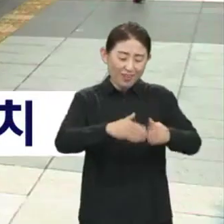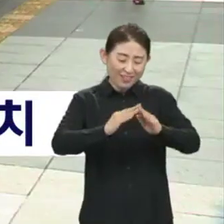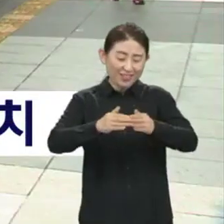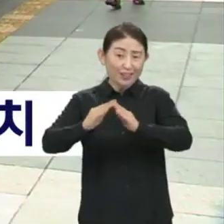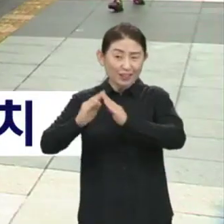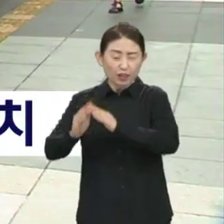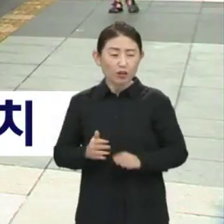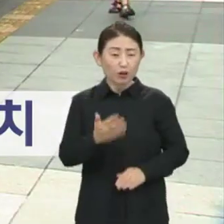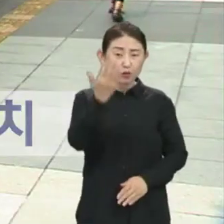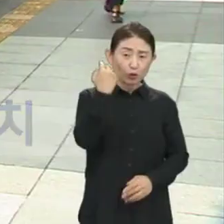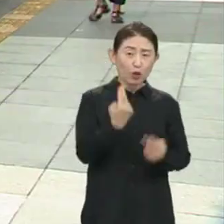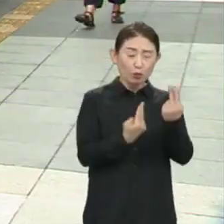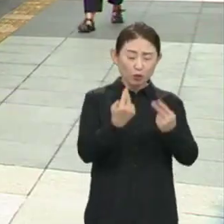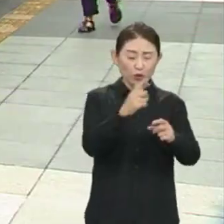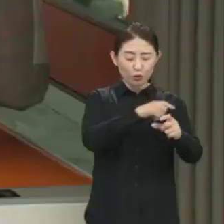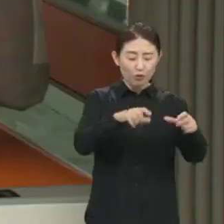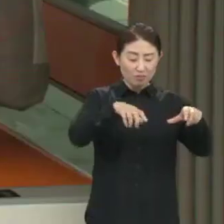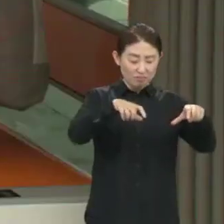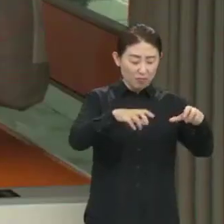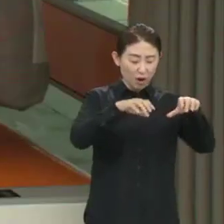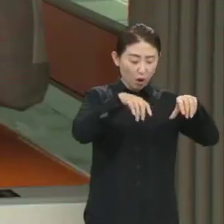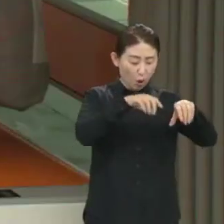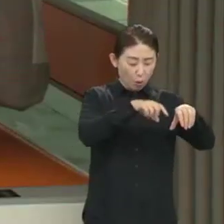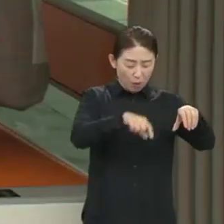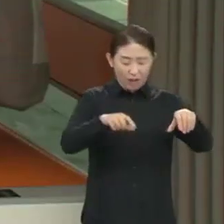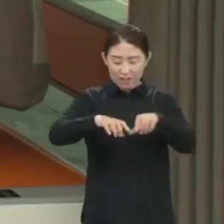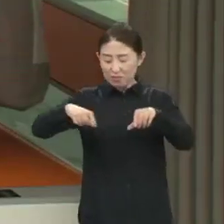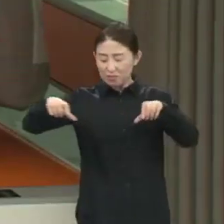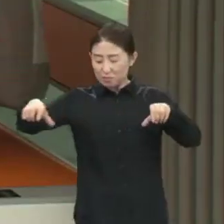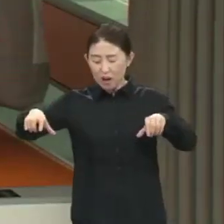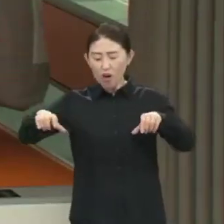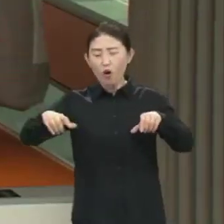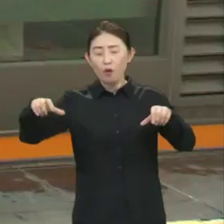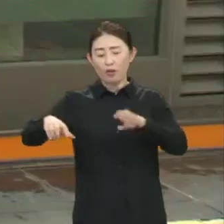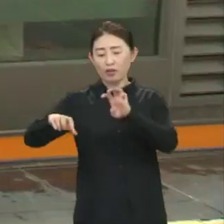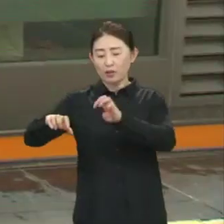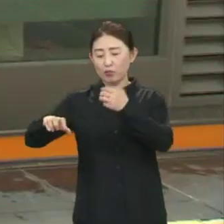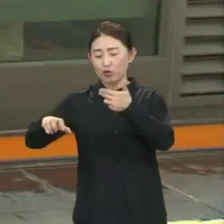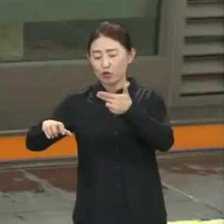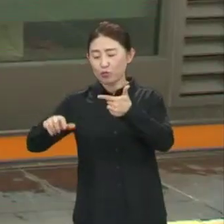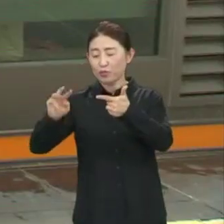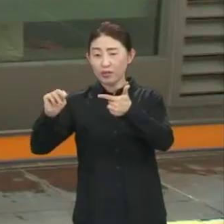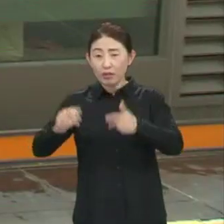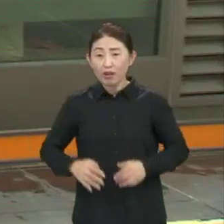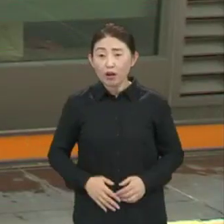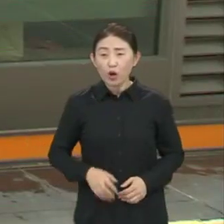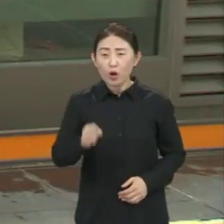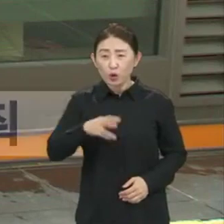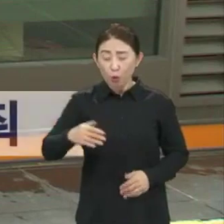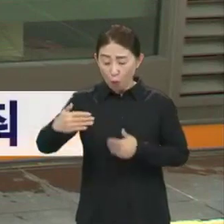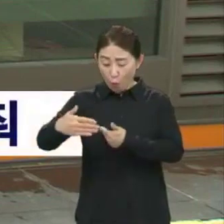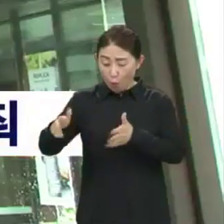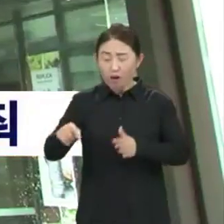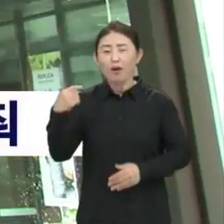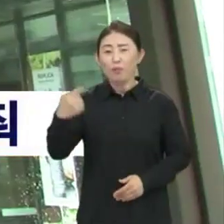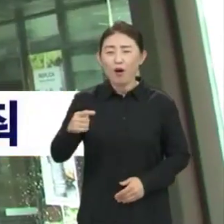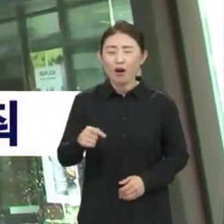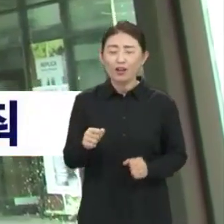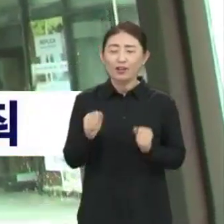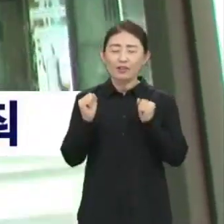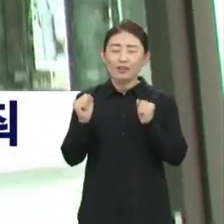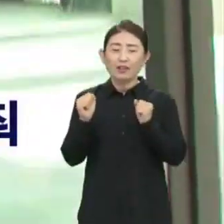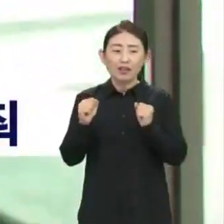기존 승강장의 3배 정도 크기로 승강장 길이만 36m에 달합니다. 특히 6m 길이의 밀폐형 공간에는